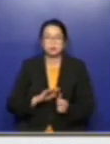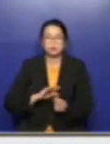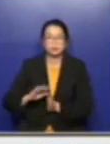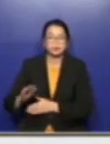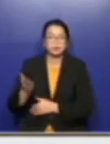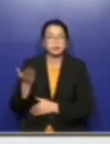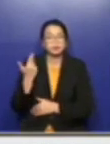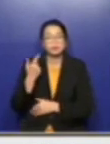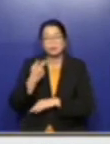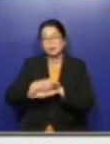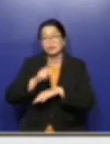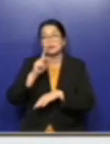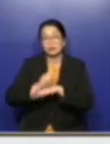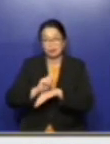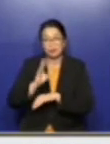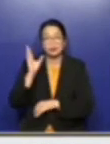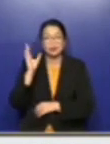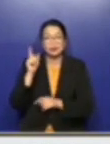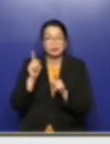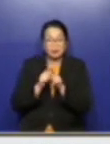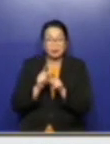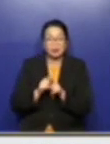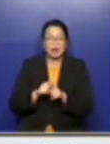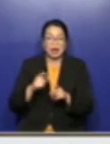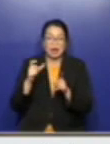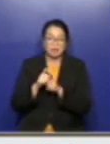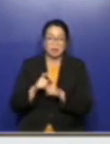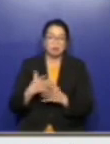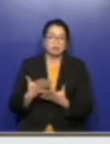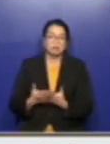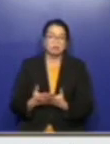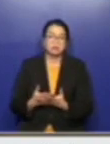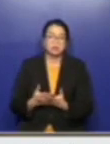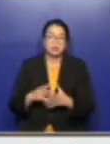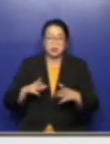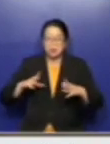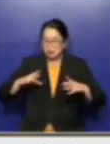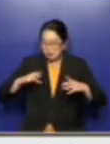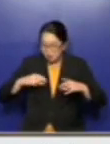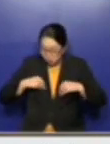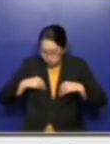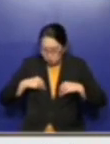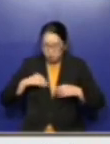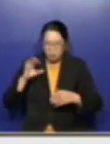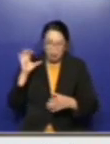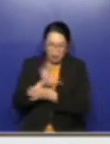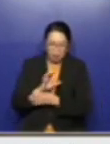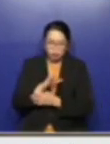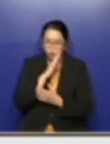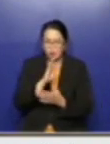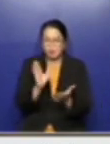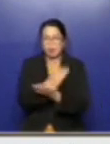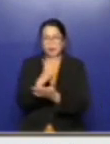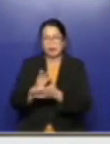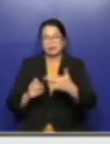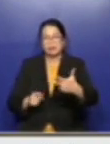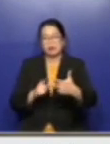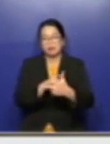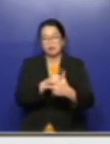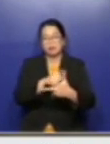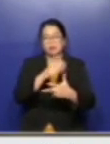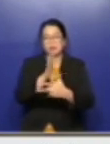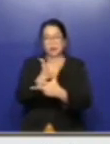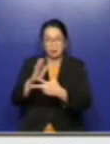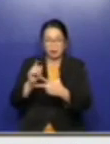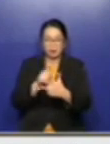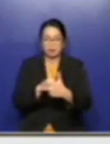ว่าสภาพบังคับไหมครับสภาพบังคับก็คือท่านประธานเนี่ยแบ่งกัน3ท่านเนี่ยคนละ 3-4 ชั่วโมงต้องมานั่งบนบัลลังก์อัน